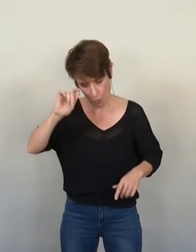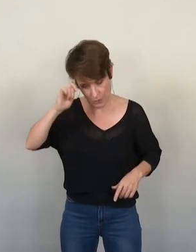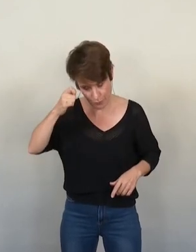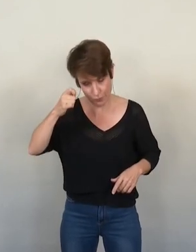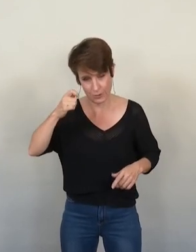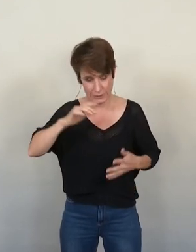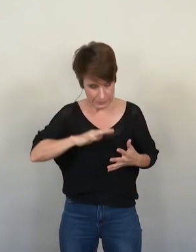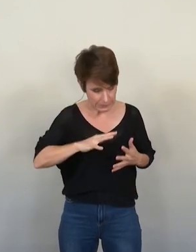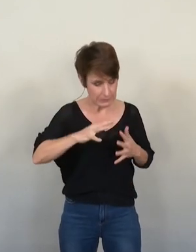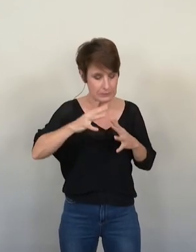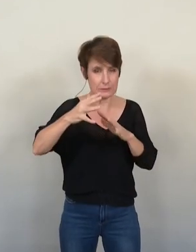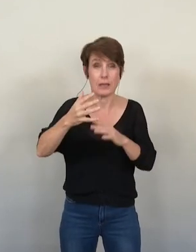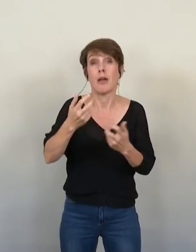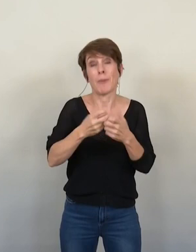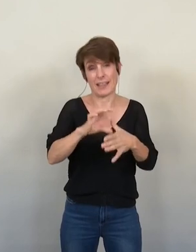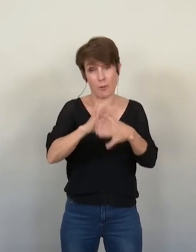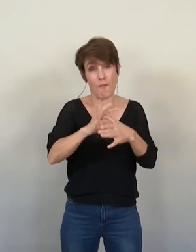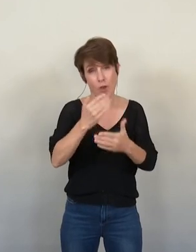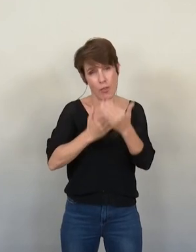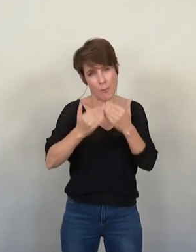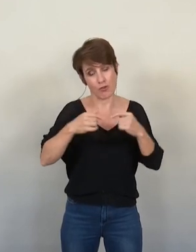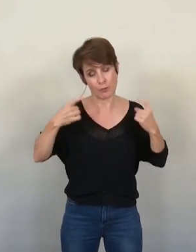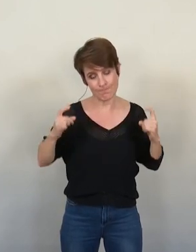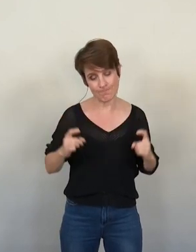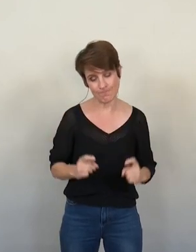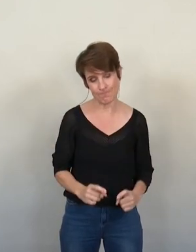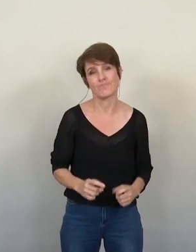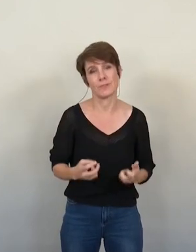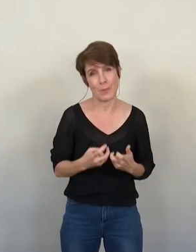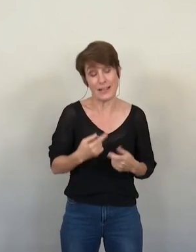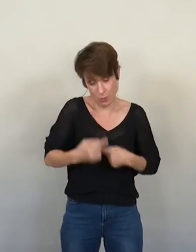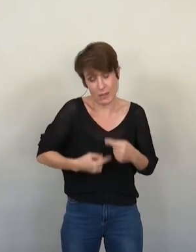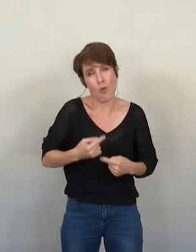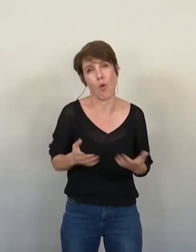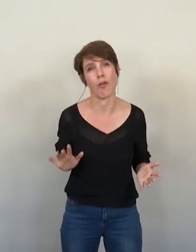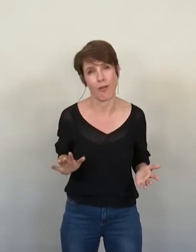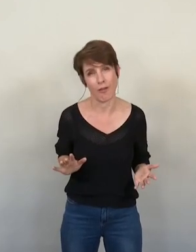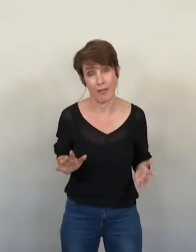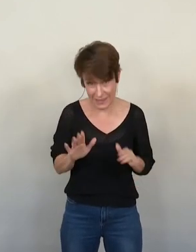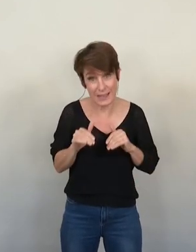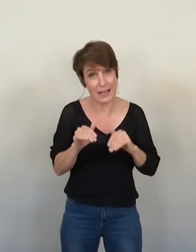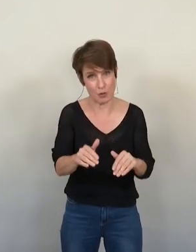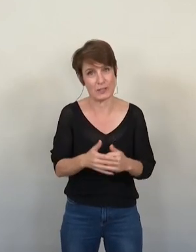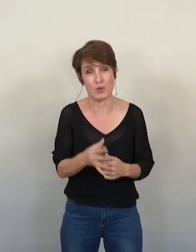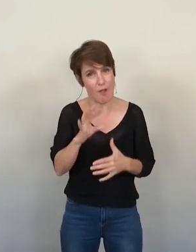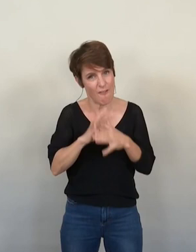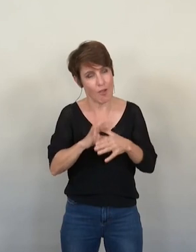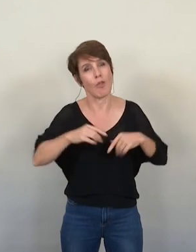décroissance de la consommation de viande euh notamment c'est déjà à l'œuvre et et ça continue